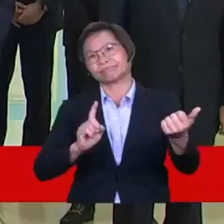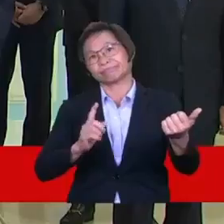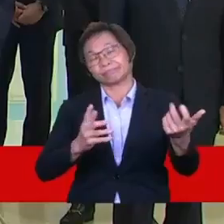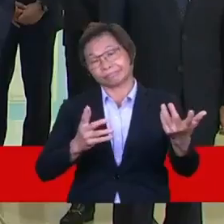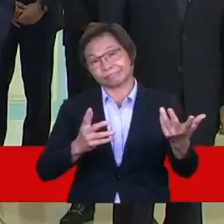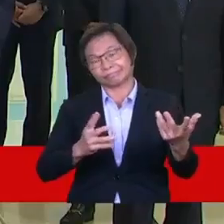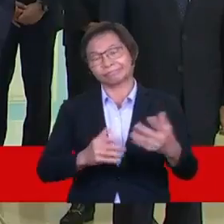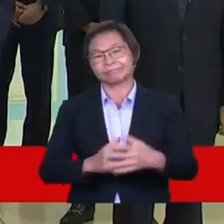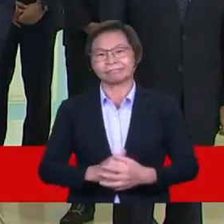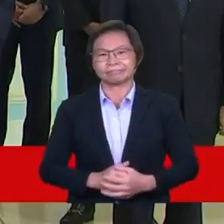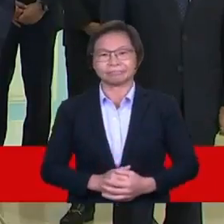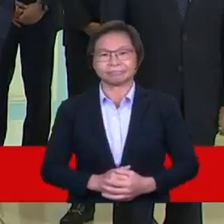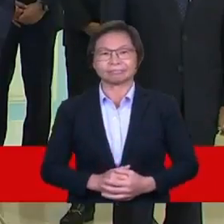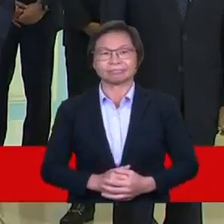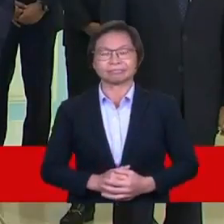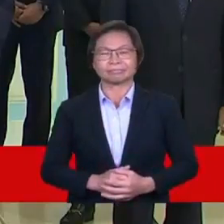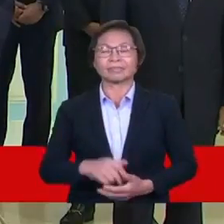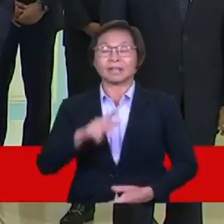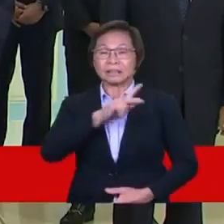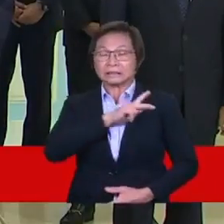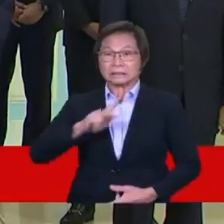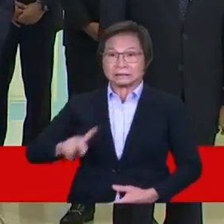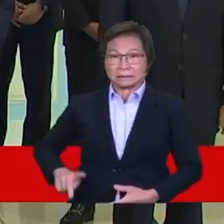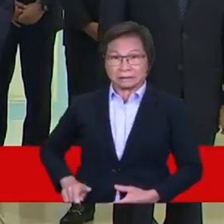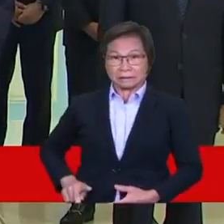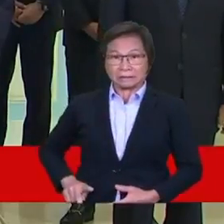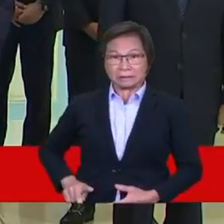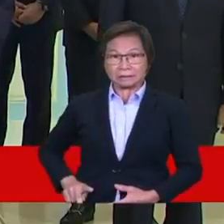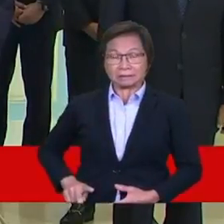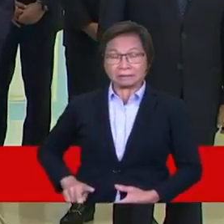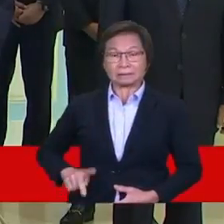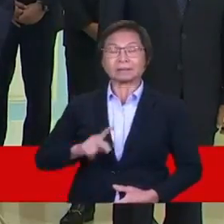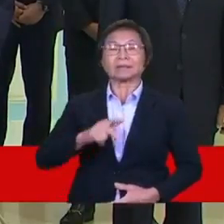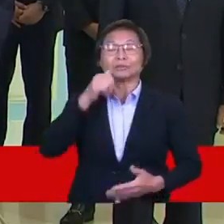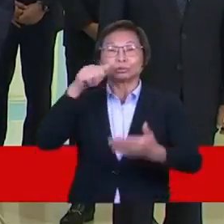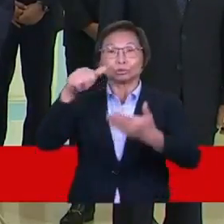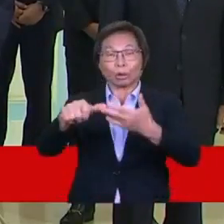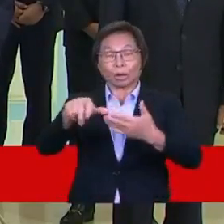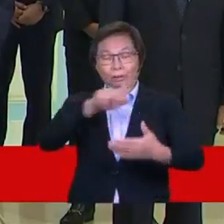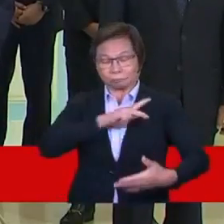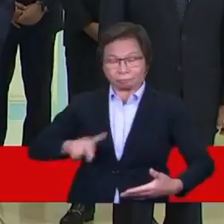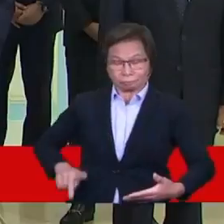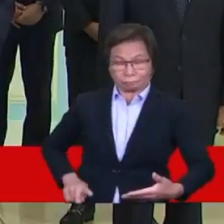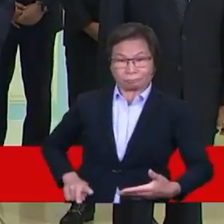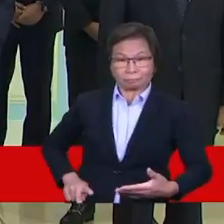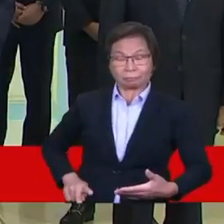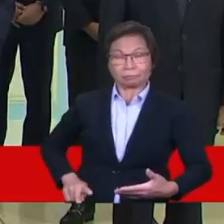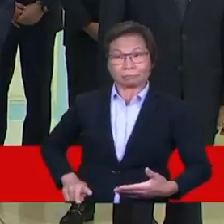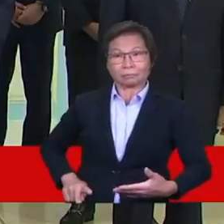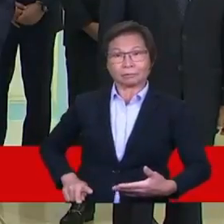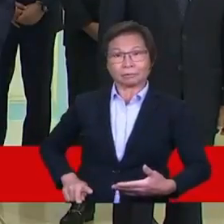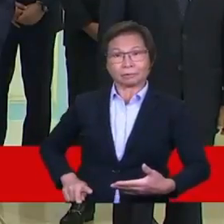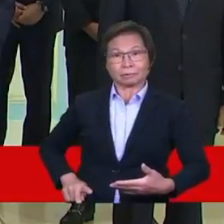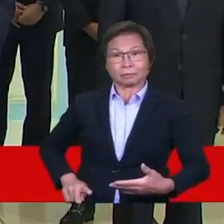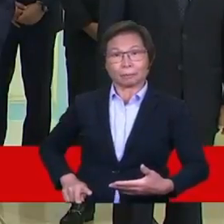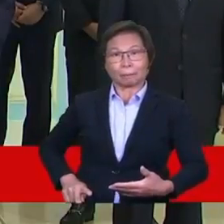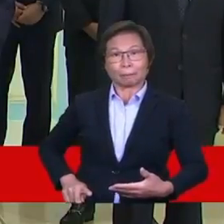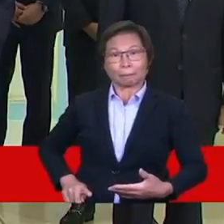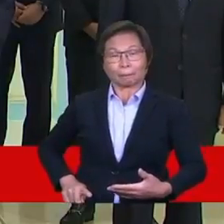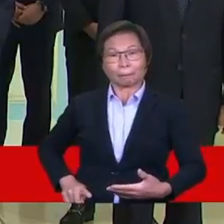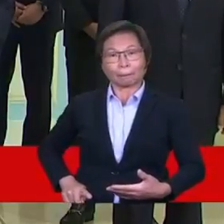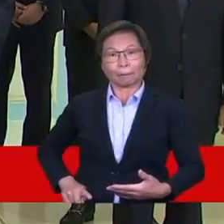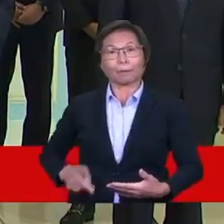Hai di dalam warkah ini kebawah duli Yang Maha Mulia Sri Paduka Baginda inapkan Agung telah memetik